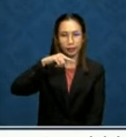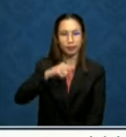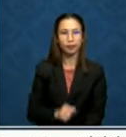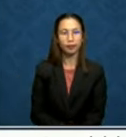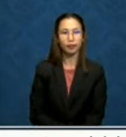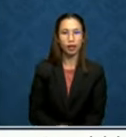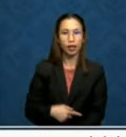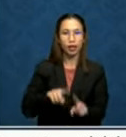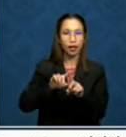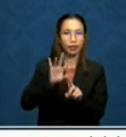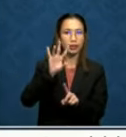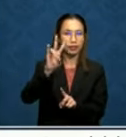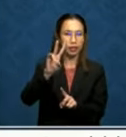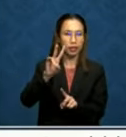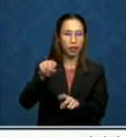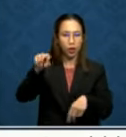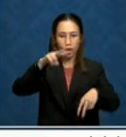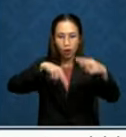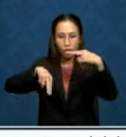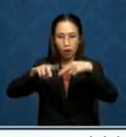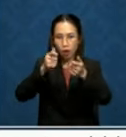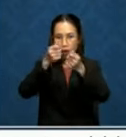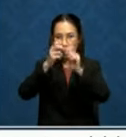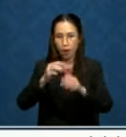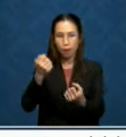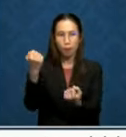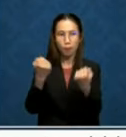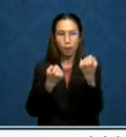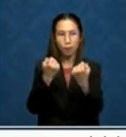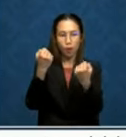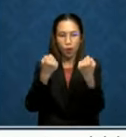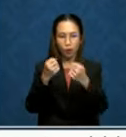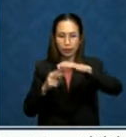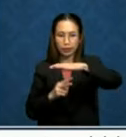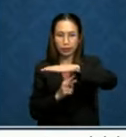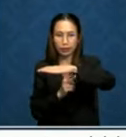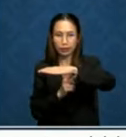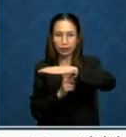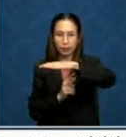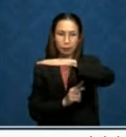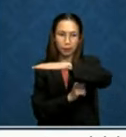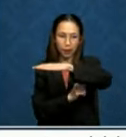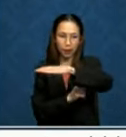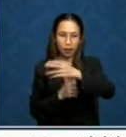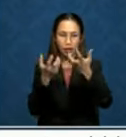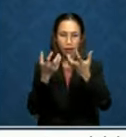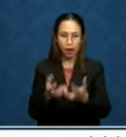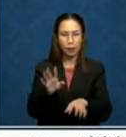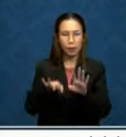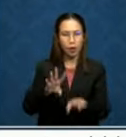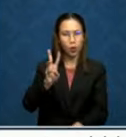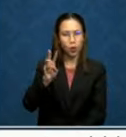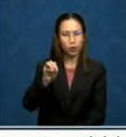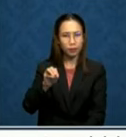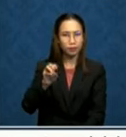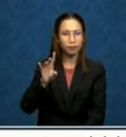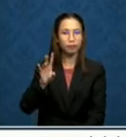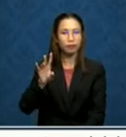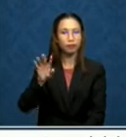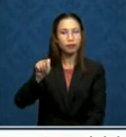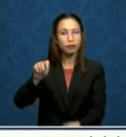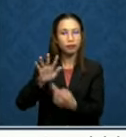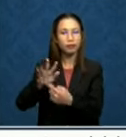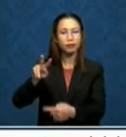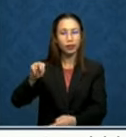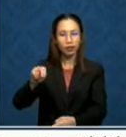จัยและพัฒนาออกแบบรถสะพานเครื่องหนุนมั่นที่มีสะพานชั้นรับน้ำหนักได้ถึง30ตันและ60ตัน 8. พัฒนาต้นแบ